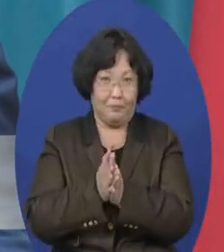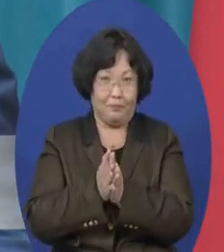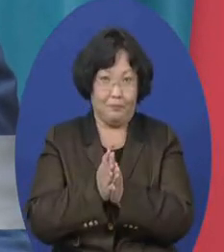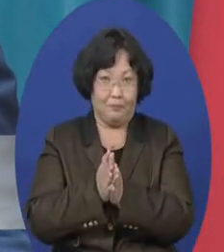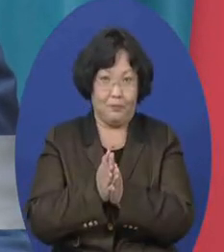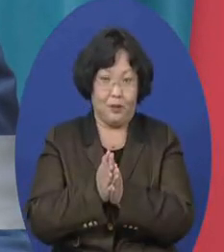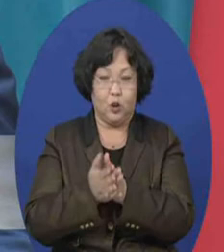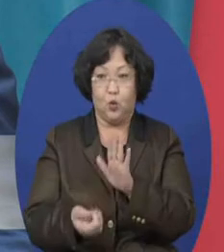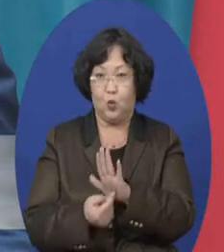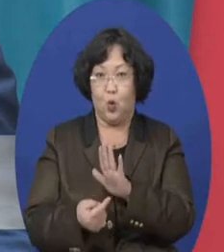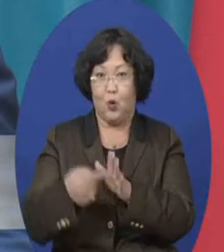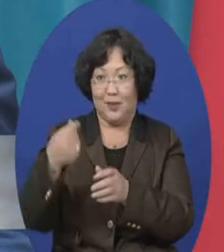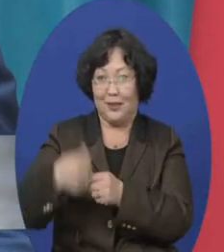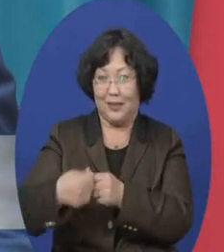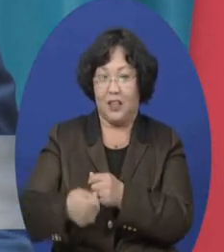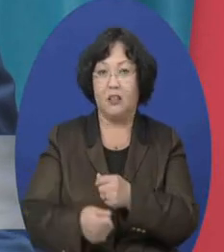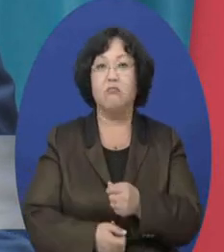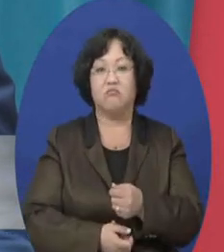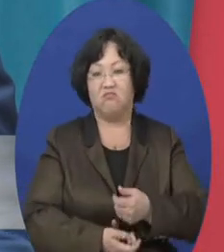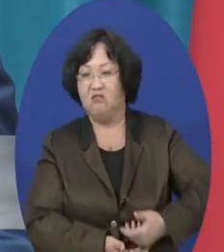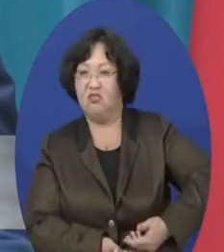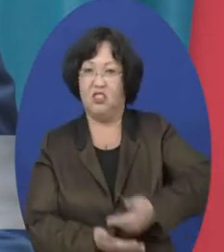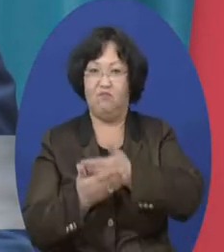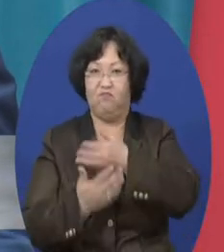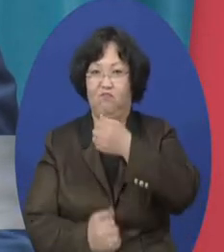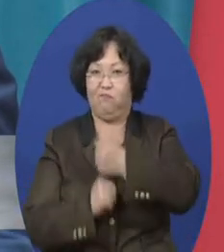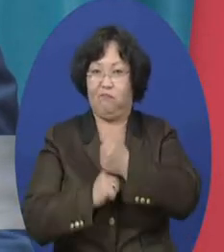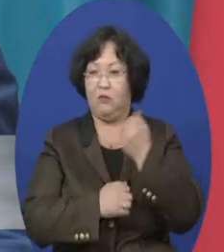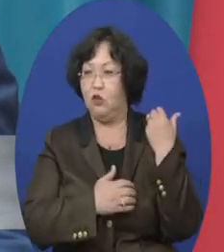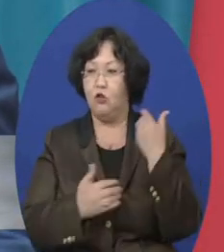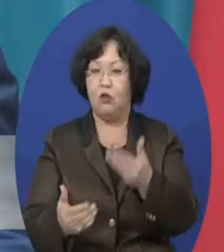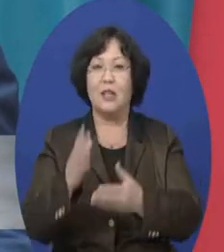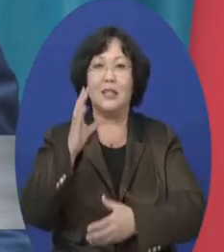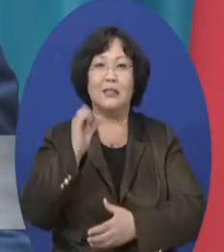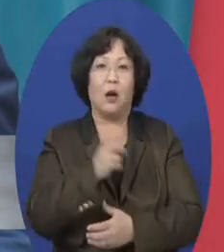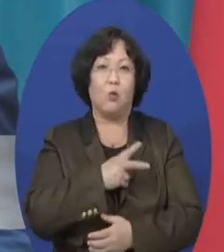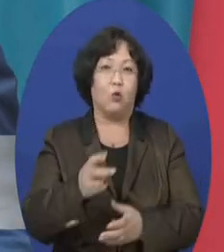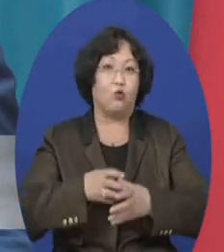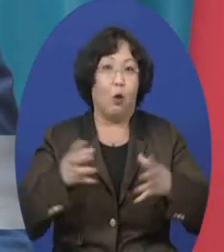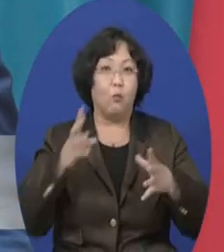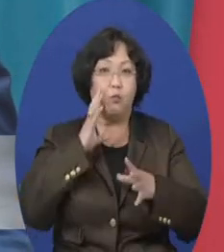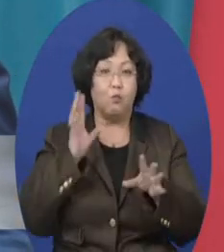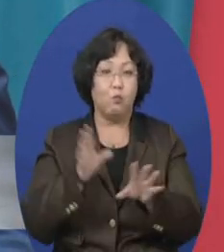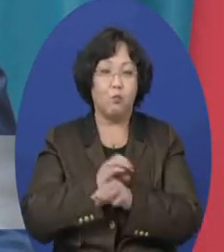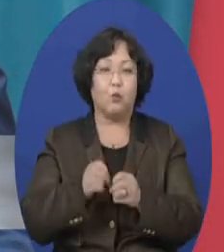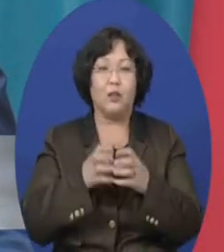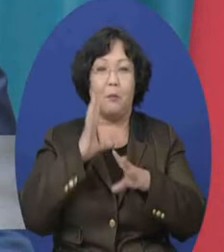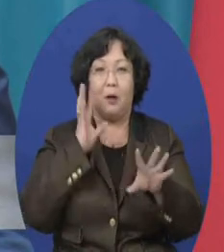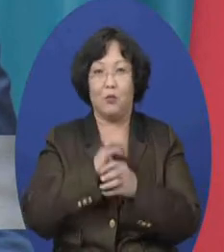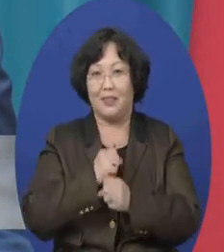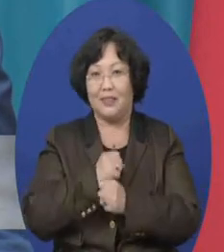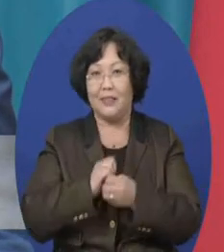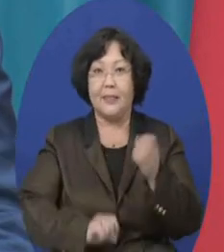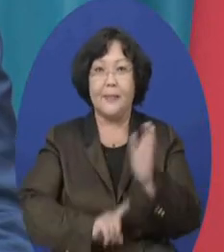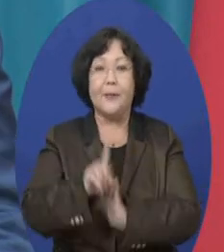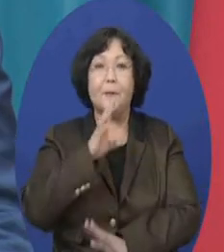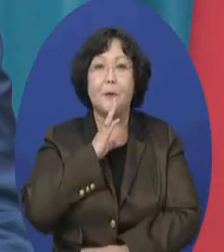Улаанбаатар хотын төсвийн суурь зардлуудыг дэмжих замаар эдгээр санхүүжилтүүдийн одоо томоохон бүтээн байгуулалт ажлуудыг эхлүүлнэ